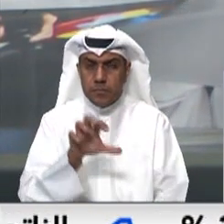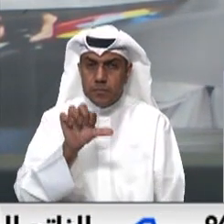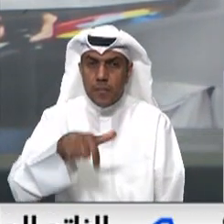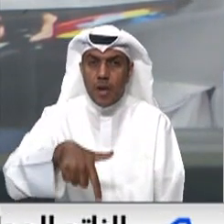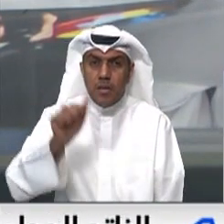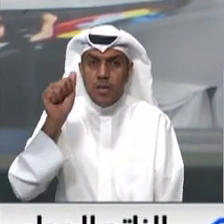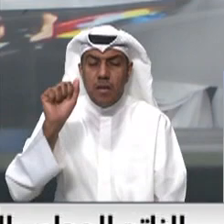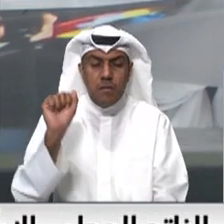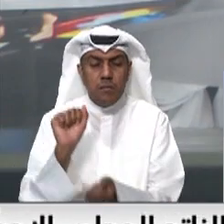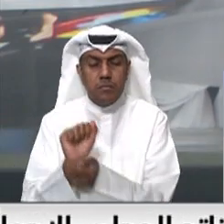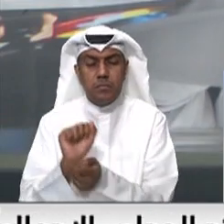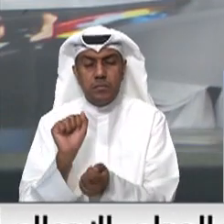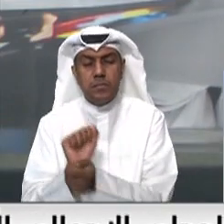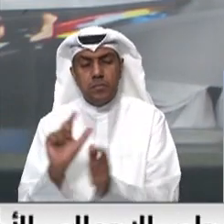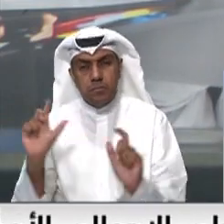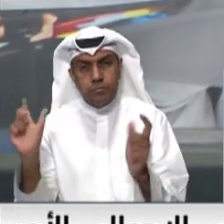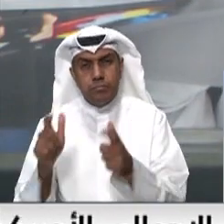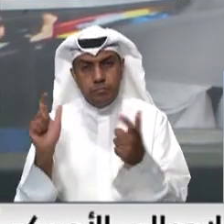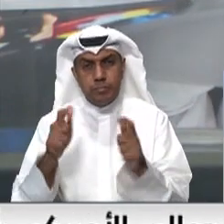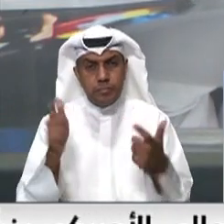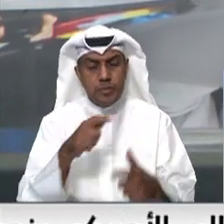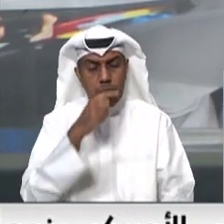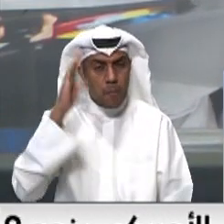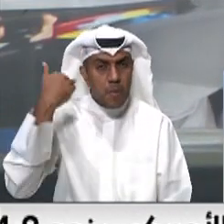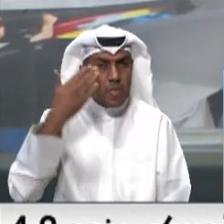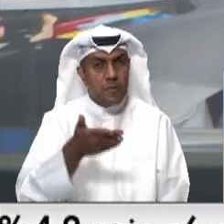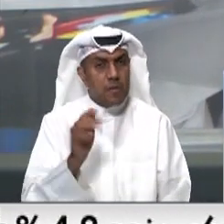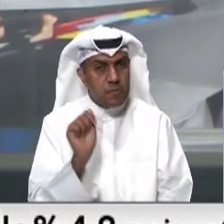الضفة، بينهم 7 سيدات.